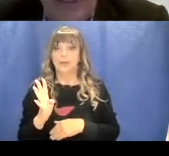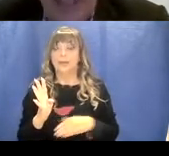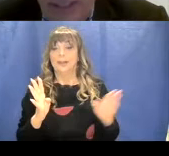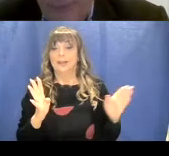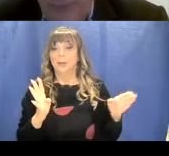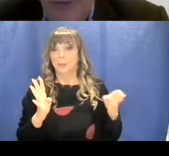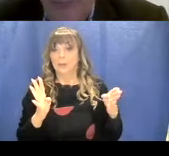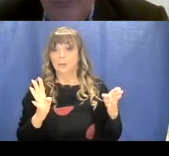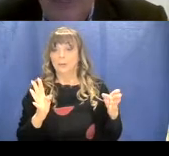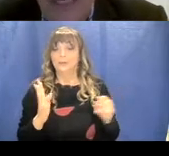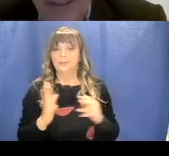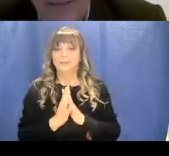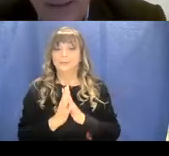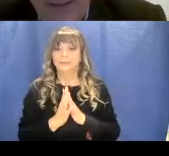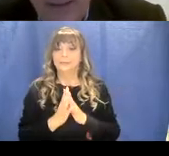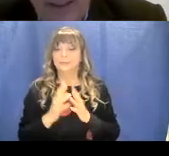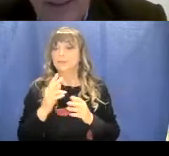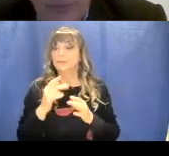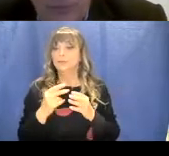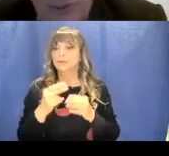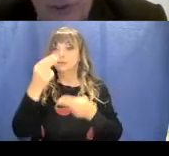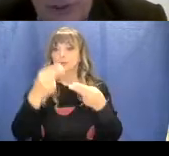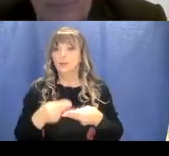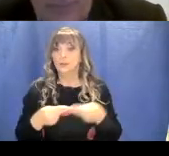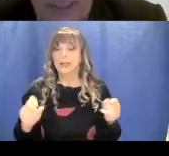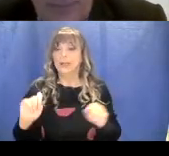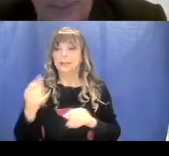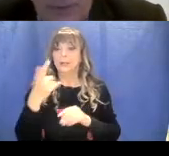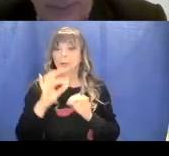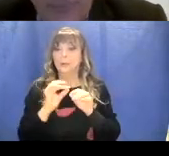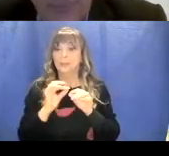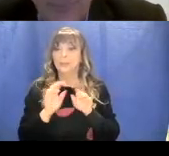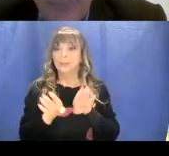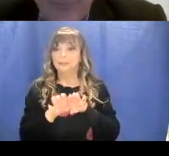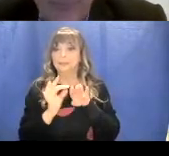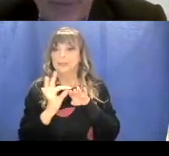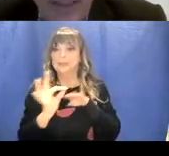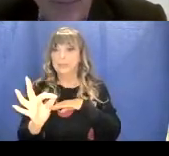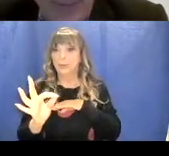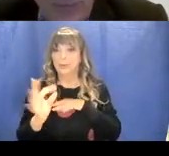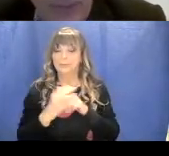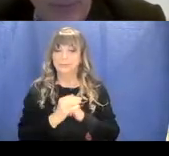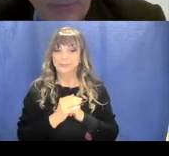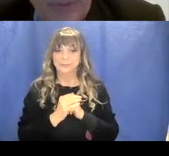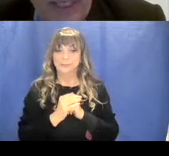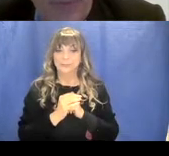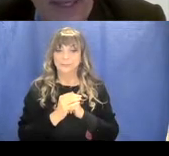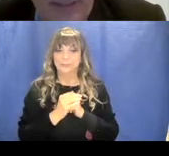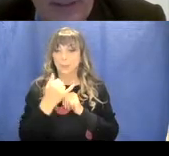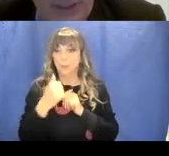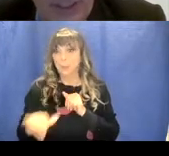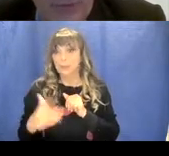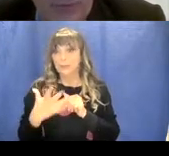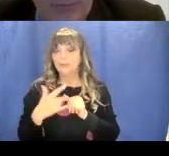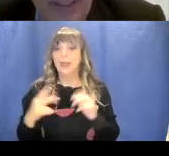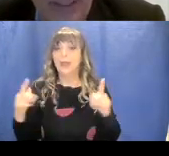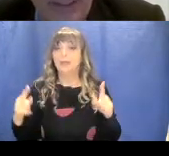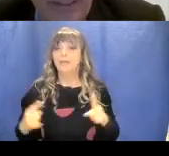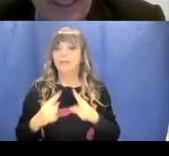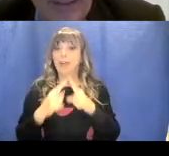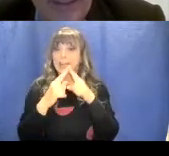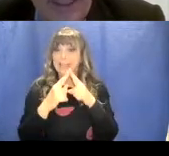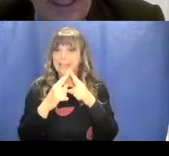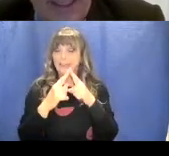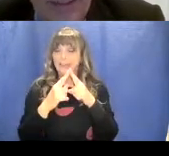faccia di dietro quindi un totale di dodici spigoli per ultimi contiamo i vertici che sono quelli